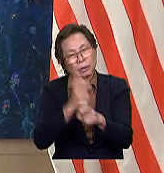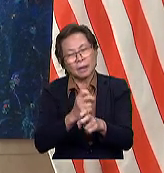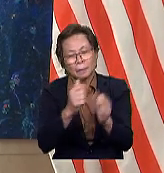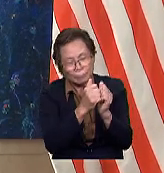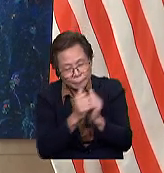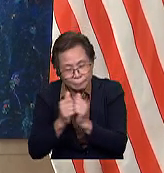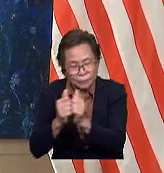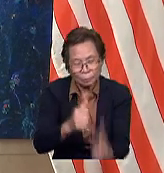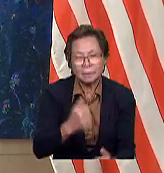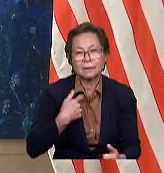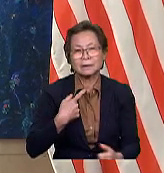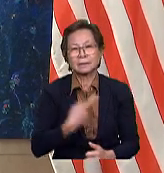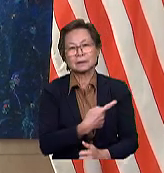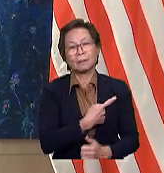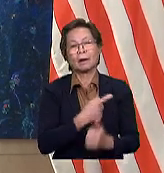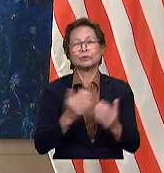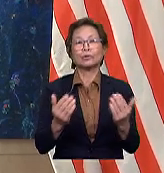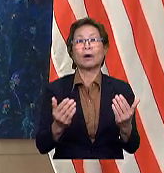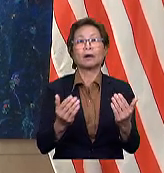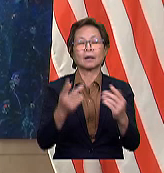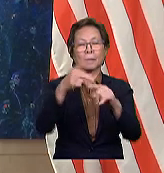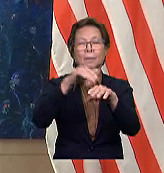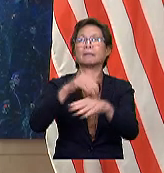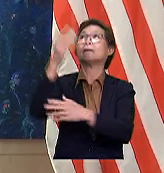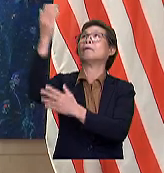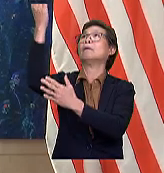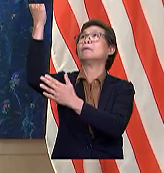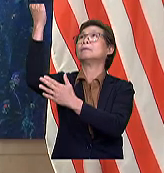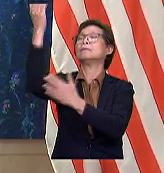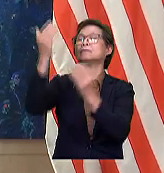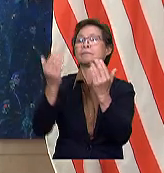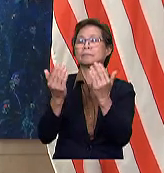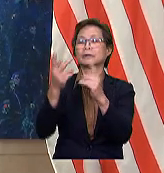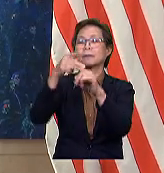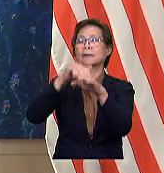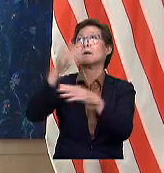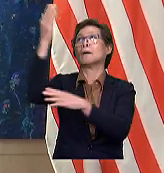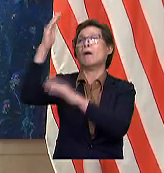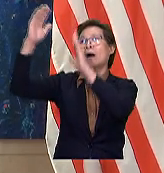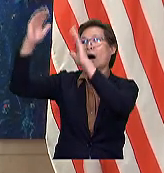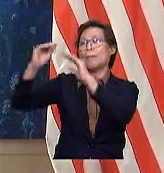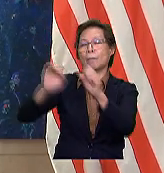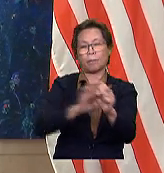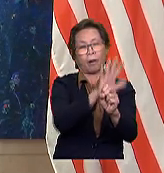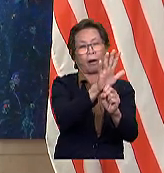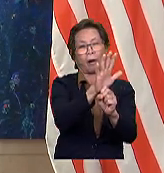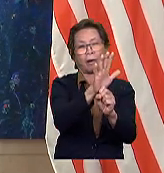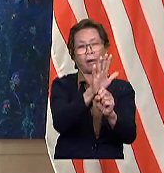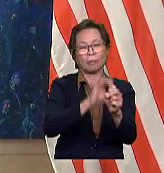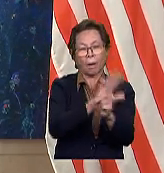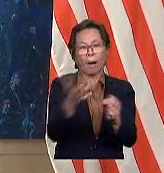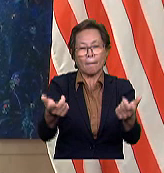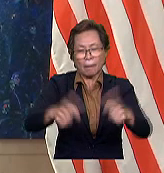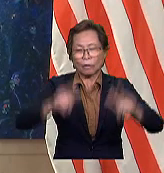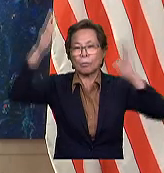bersama-sama panjatkan doa kehadirat Allah subhanahu wa ta'ala dan mudahan wabah yang sedang pun melanda